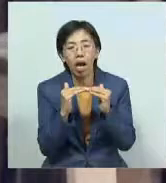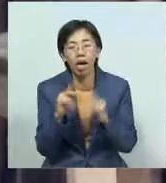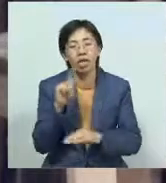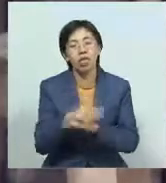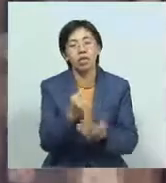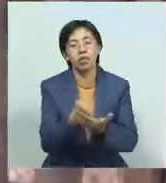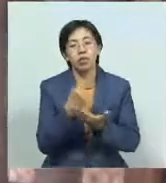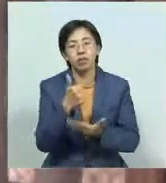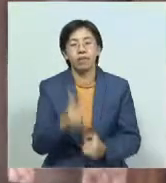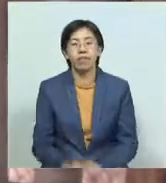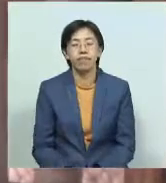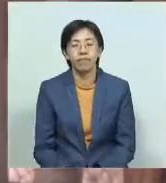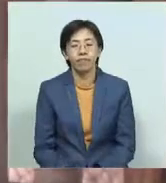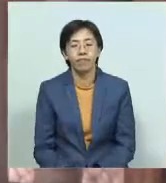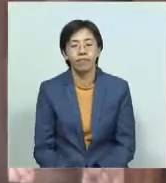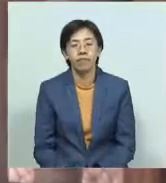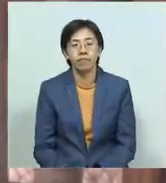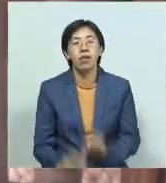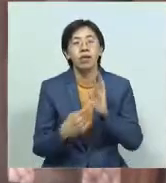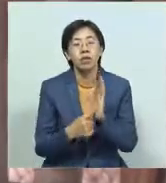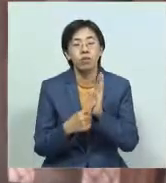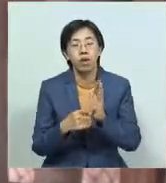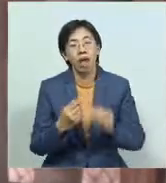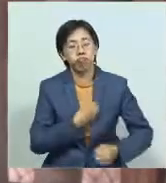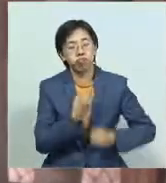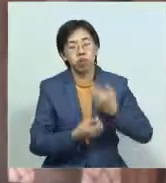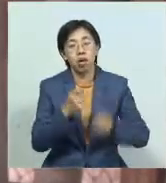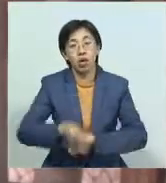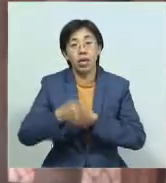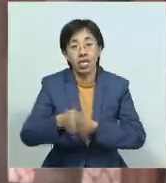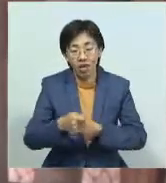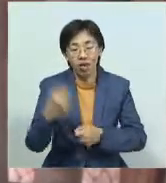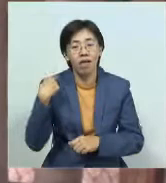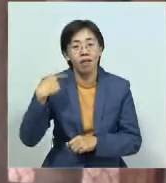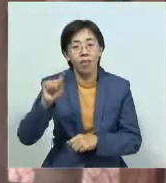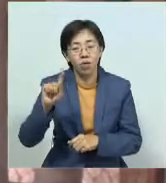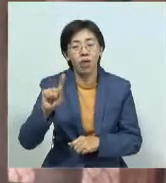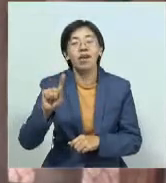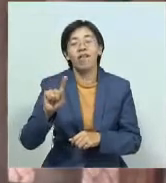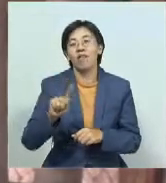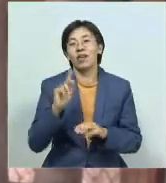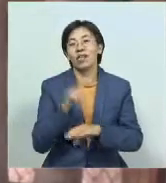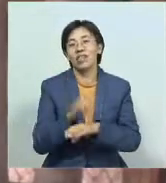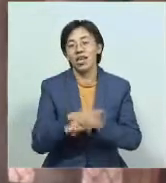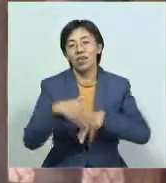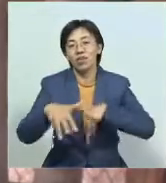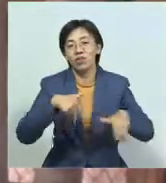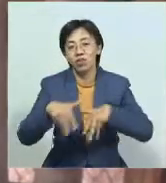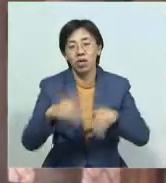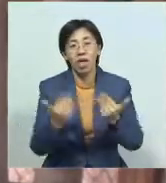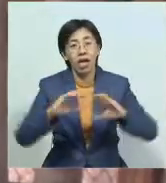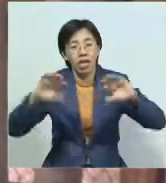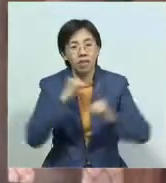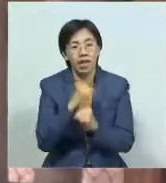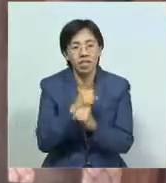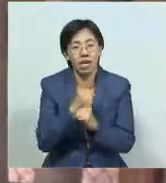ได้ค่ะ คุณผู้ชมคะนี่ล่ะค่ะเป็นหนึ่งเสียงของเกษตรกรนะที่ได้ใช้ประโยชน์จากโครงข่ายเน็ตประชารัฐที่รัฐบาลนั้นดำเนินการอย่